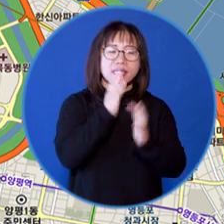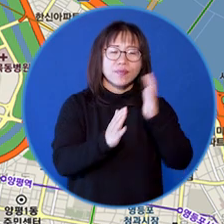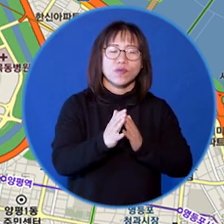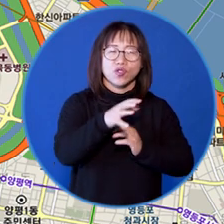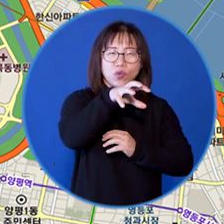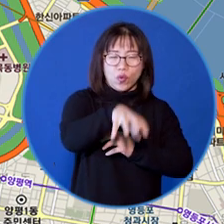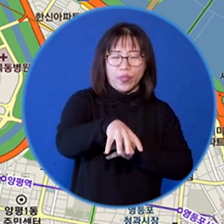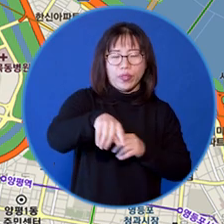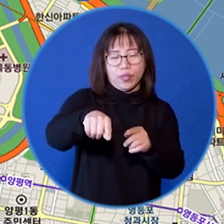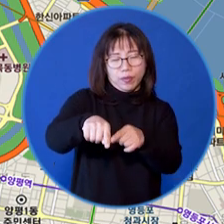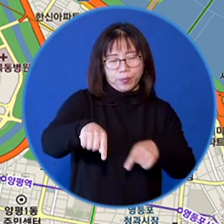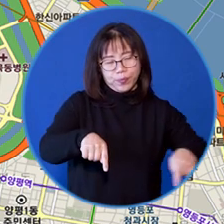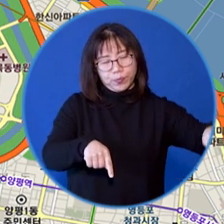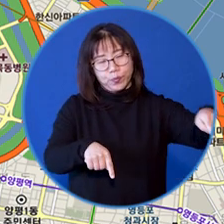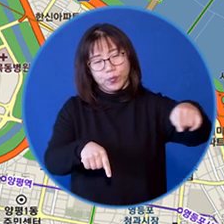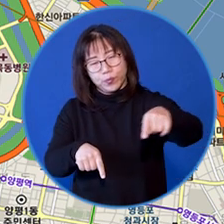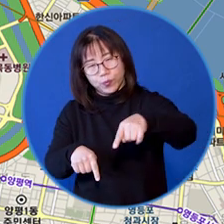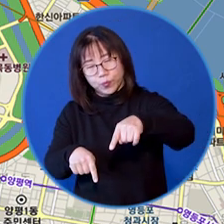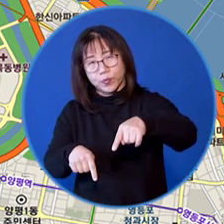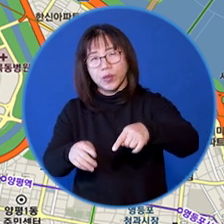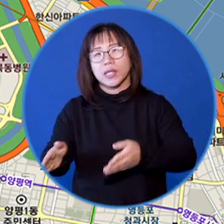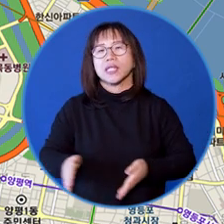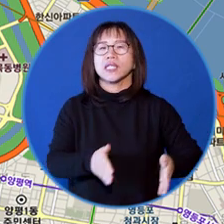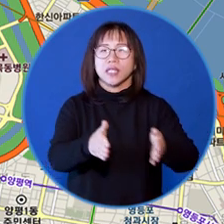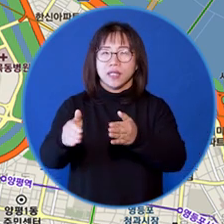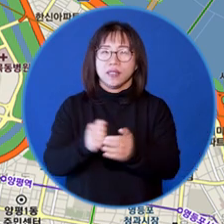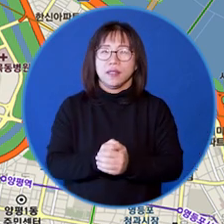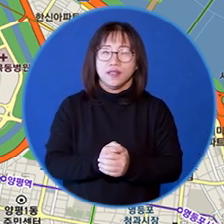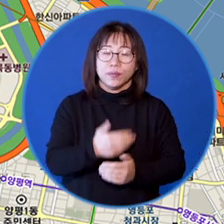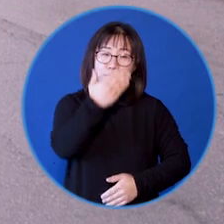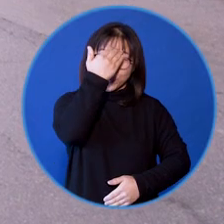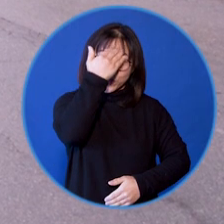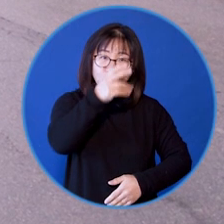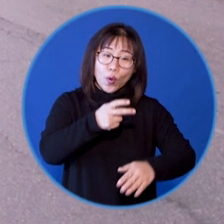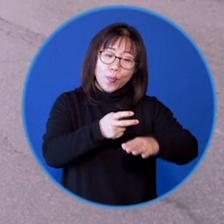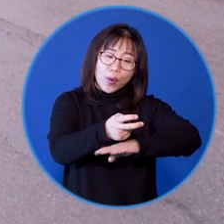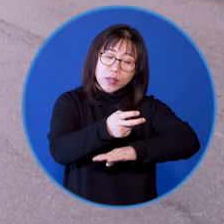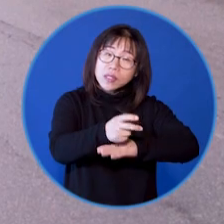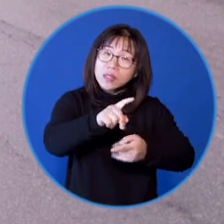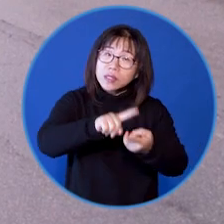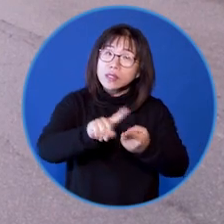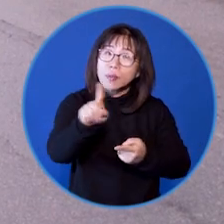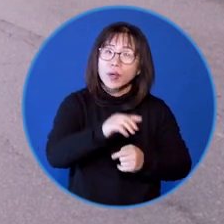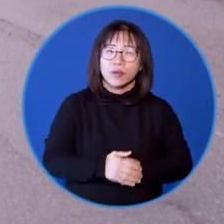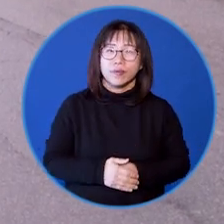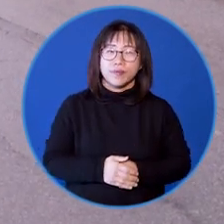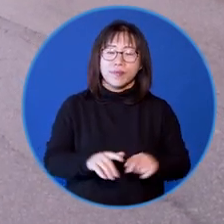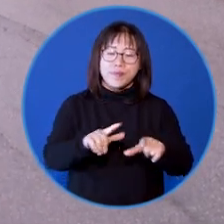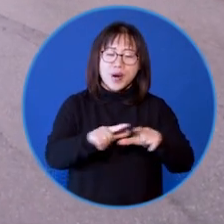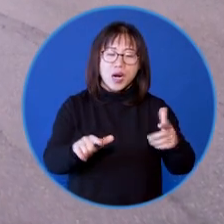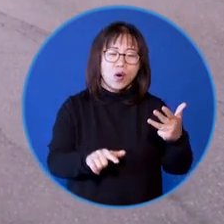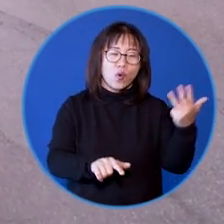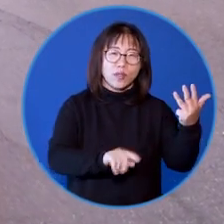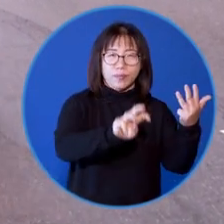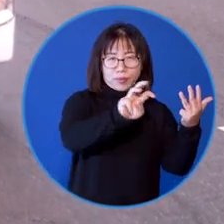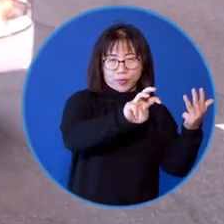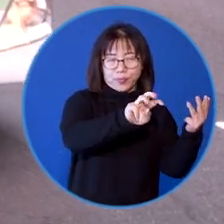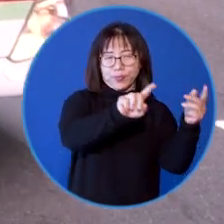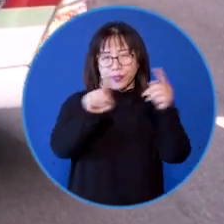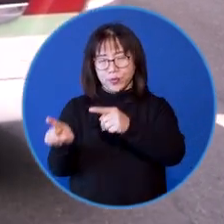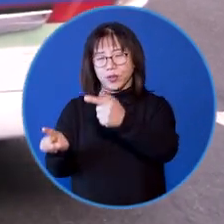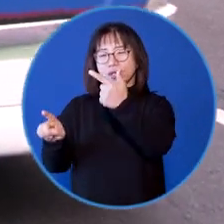방화삼동주민센터, 서울식물원 등을 경유하는 노선입니다. 각 노선별 무료 셔틀버스는 평일 오전